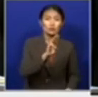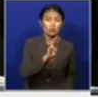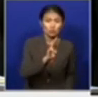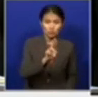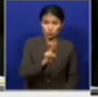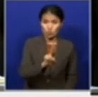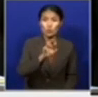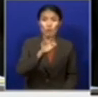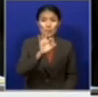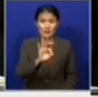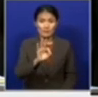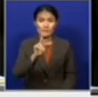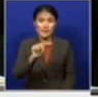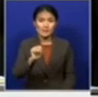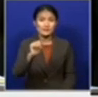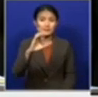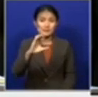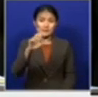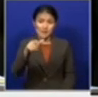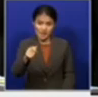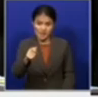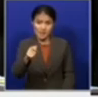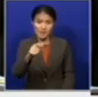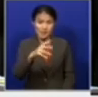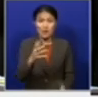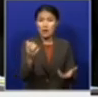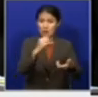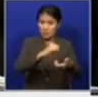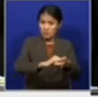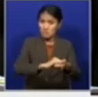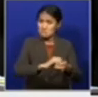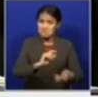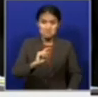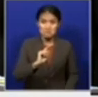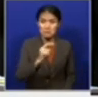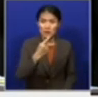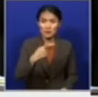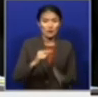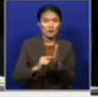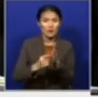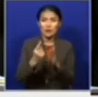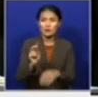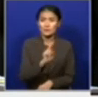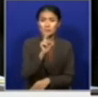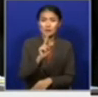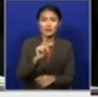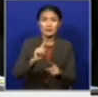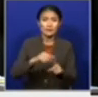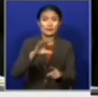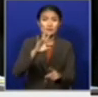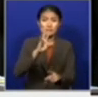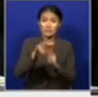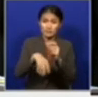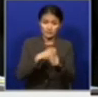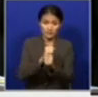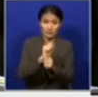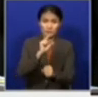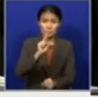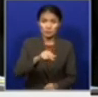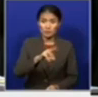ได้ง่ายอย่างที่คิดค่ะเพราะประเทศแคนาดาและเม็กซิโกเพิ่งมีข้อตกลงการค้าแถบอเมริกาเหนือฉบับใหม่ที่เรียกว่